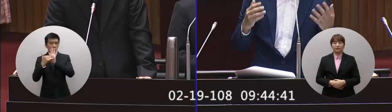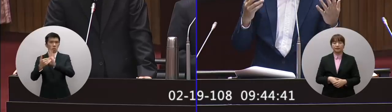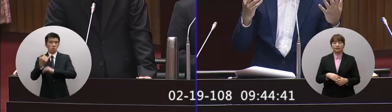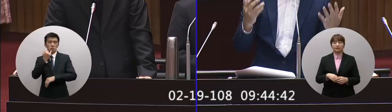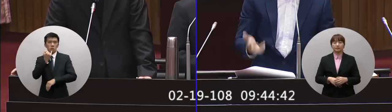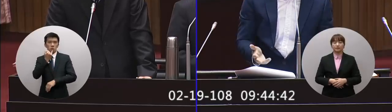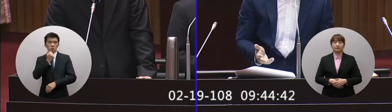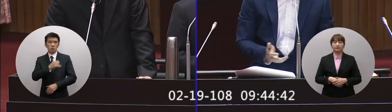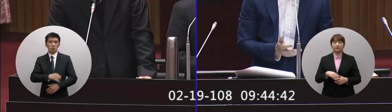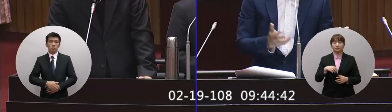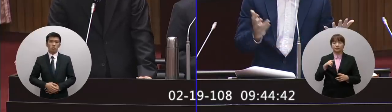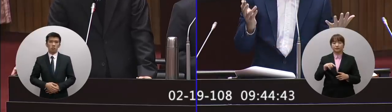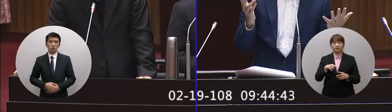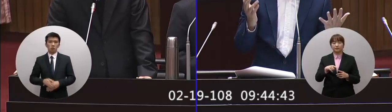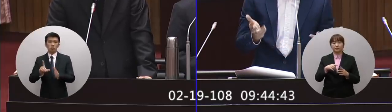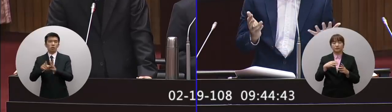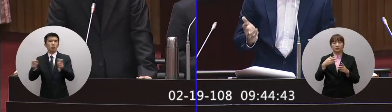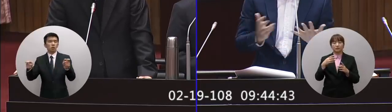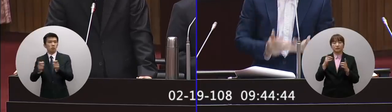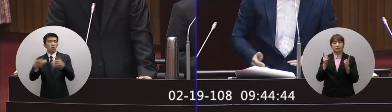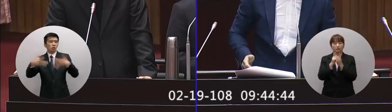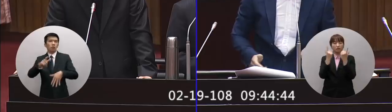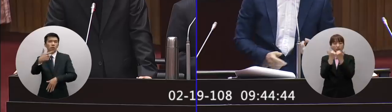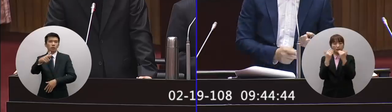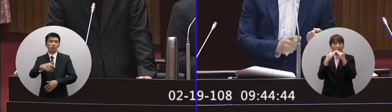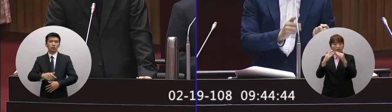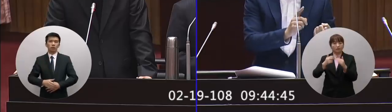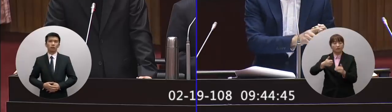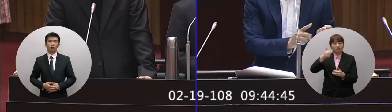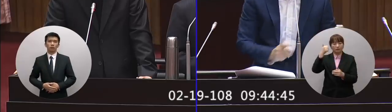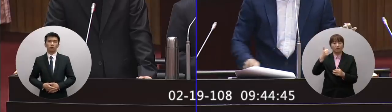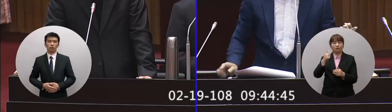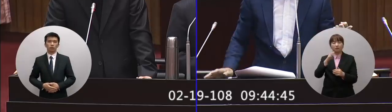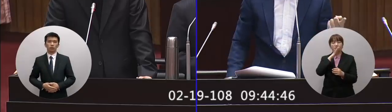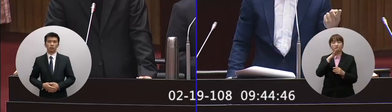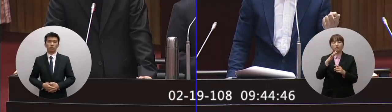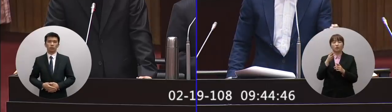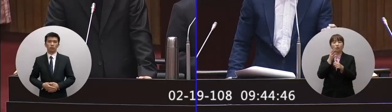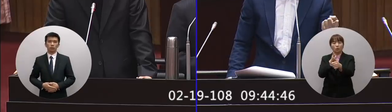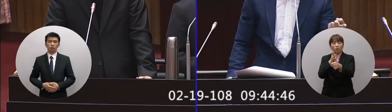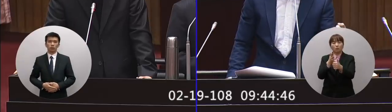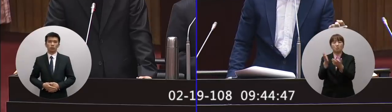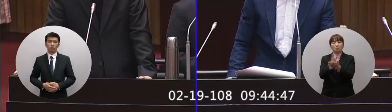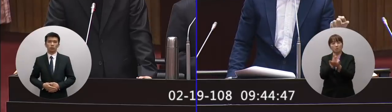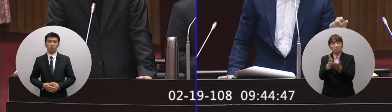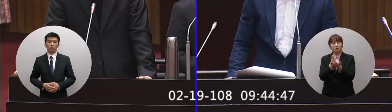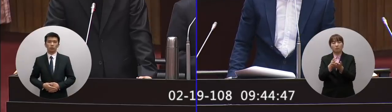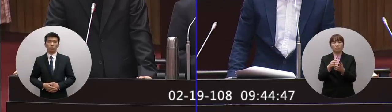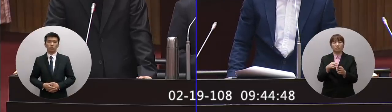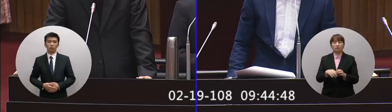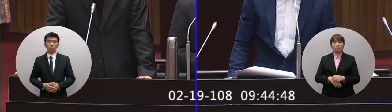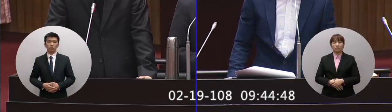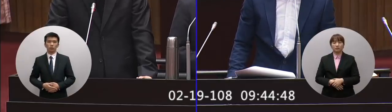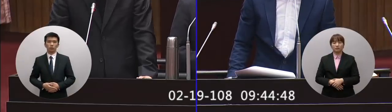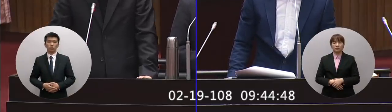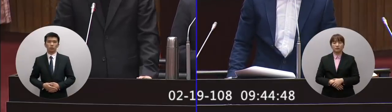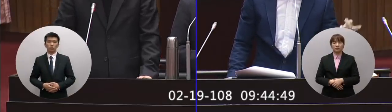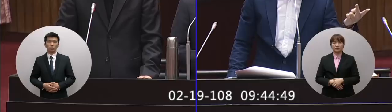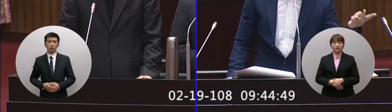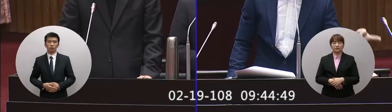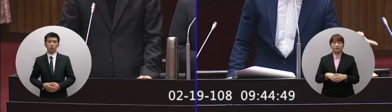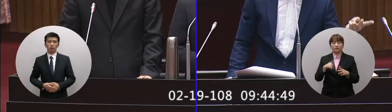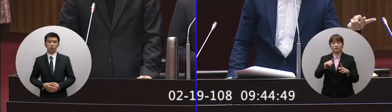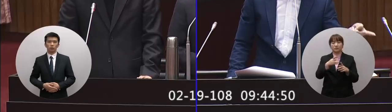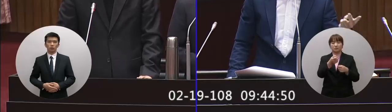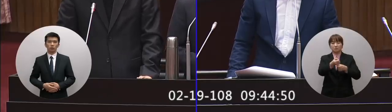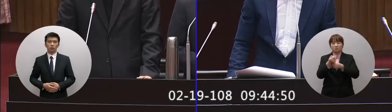啊， 时间不是问题。 当我们的台北市长接受访问，一下批评我们现在的所谓募兵制，一